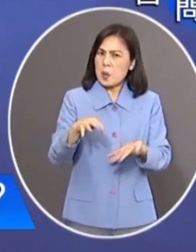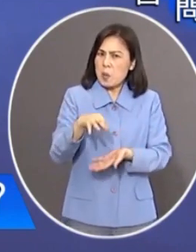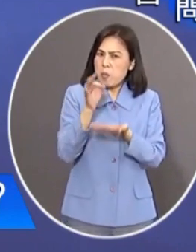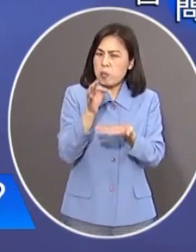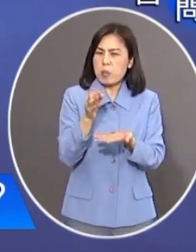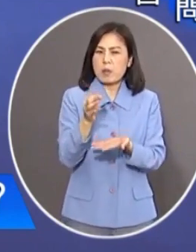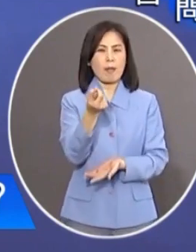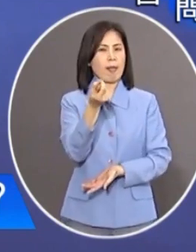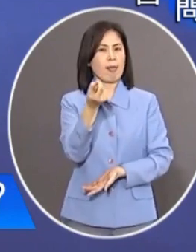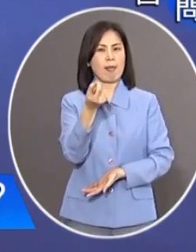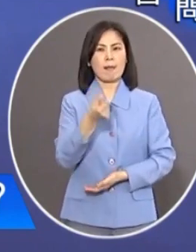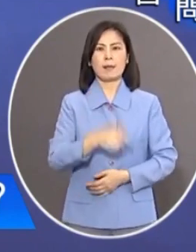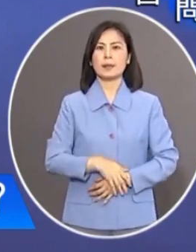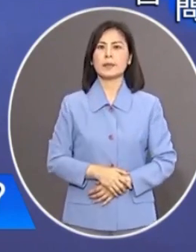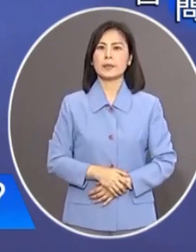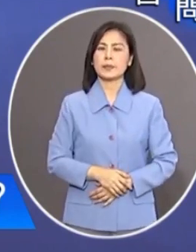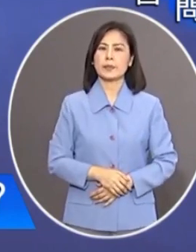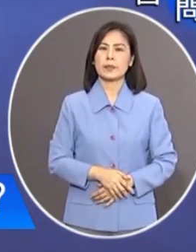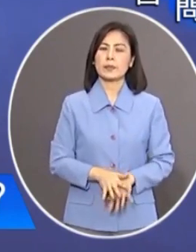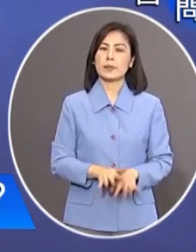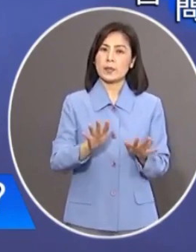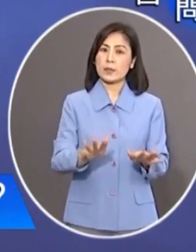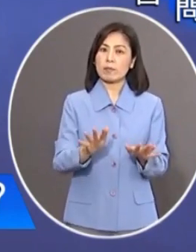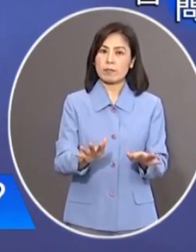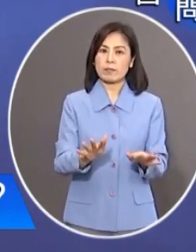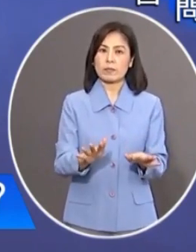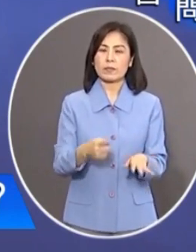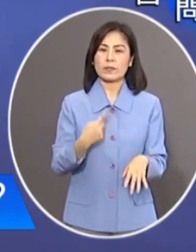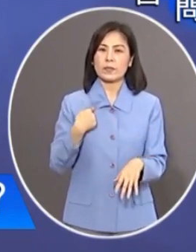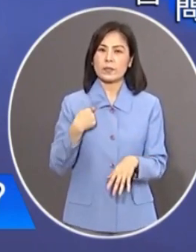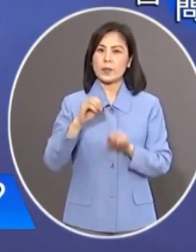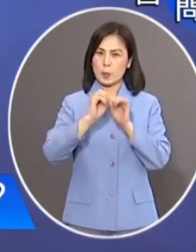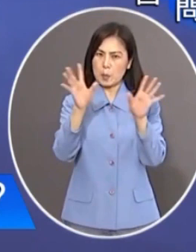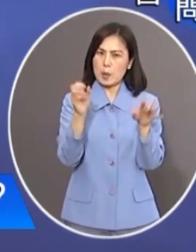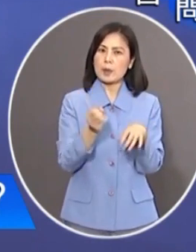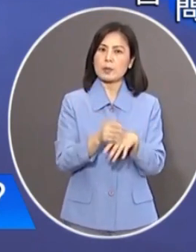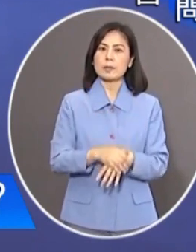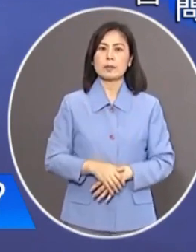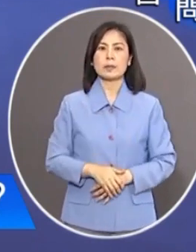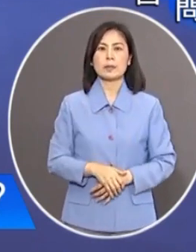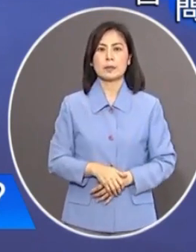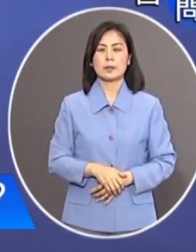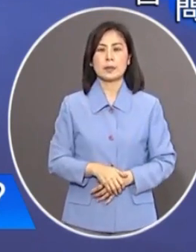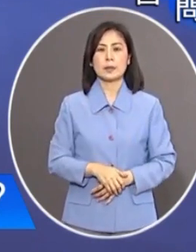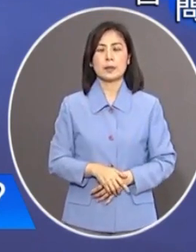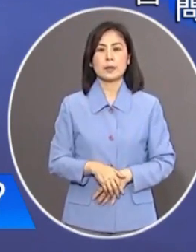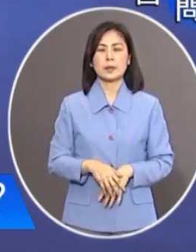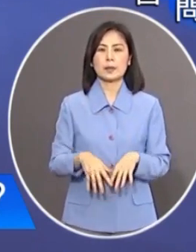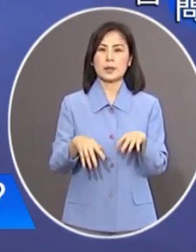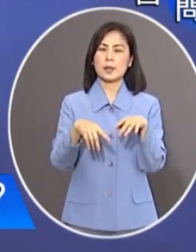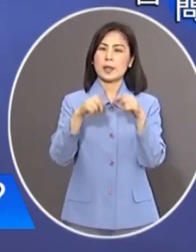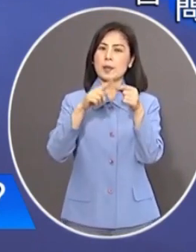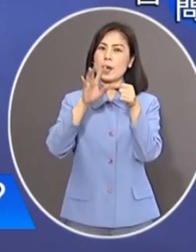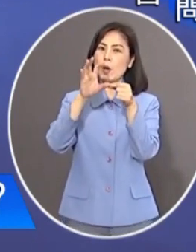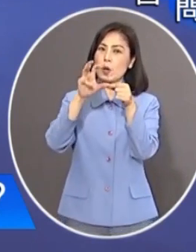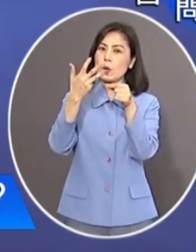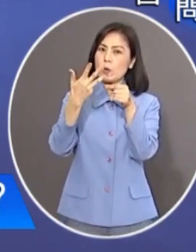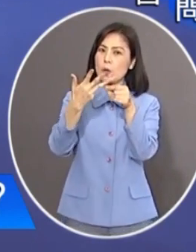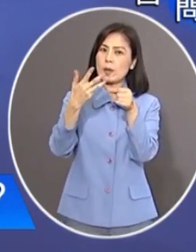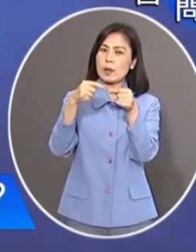少，所以我难得利用这样的一个机会，要向大家呼吁。从民国1998年，